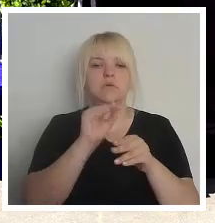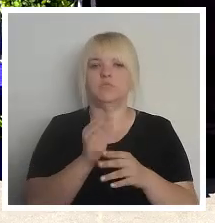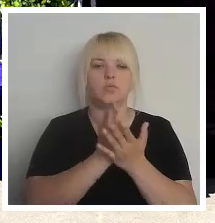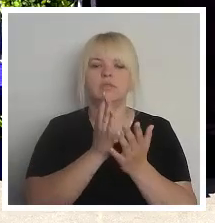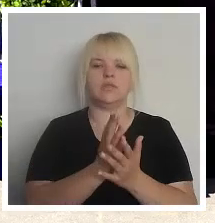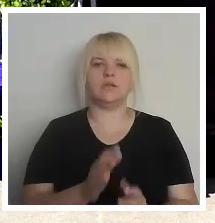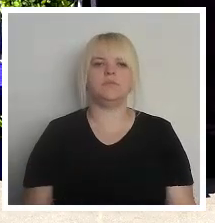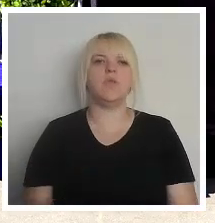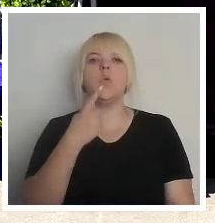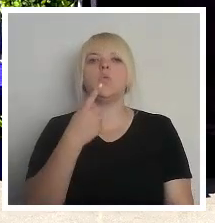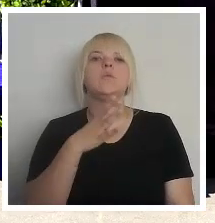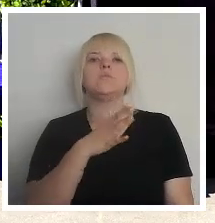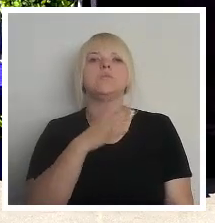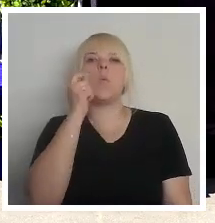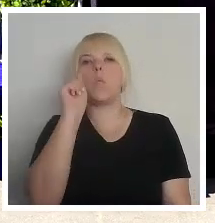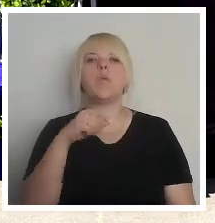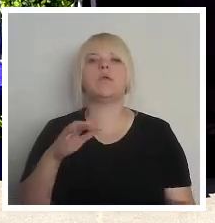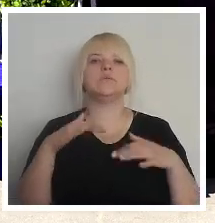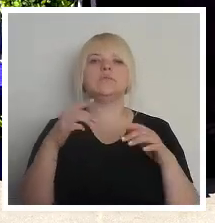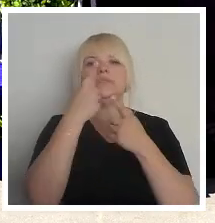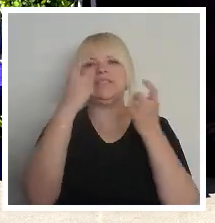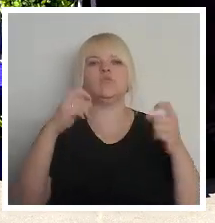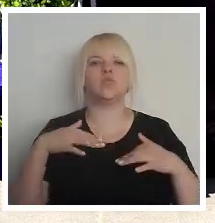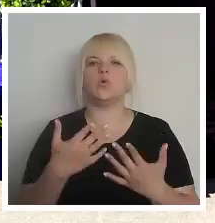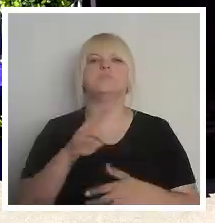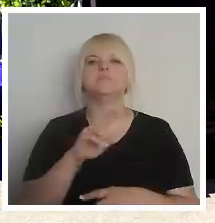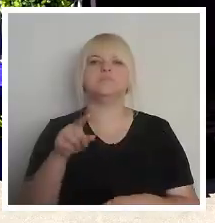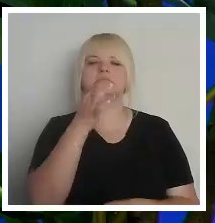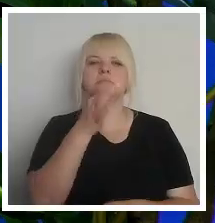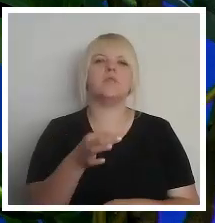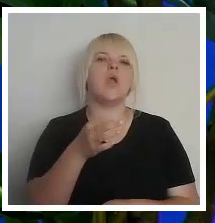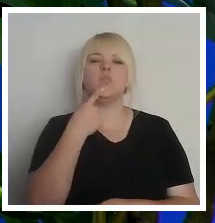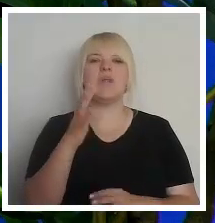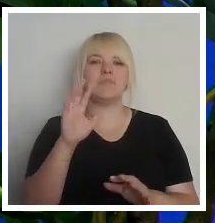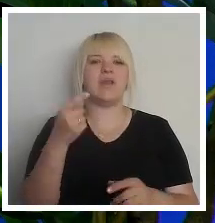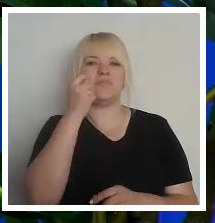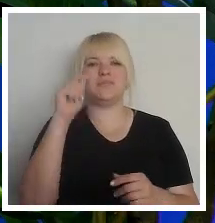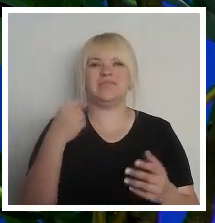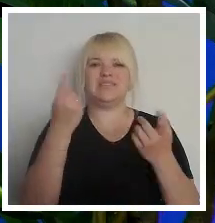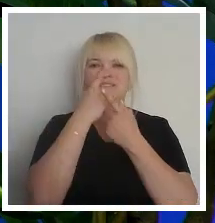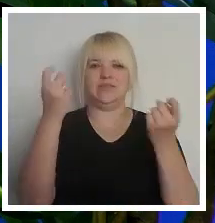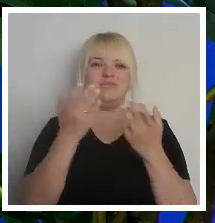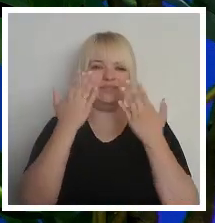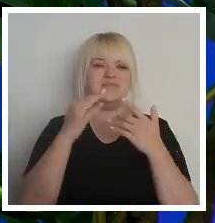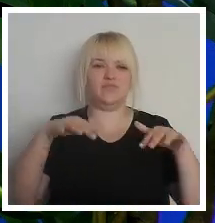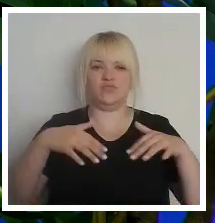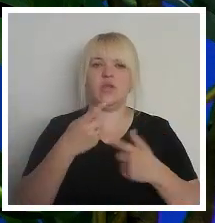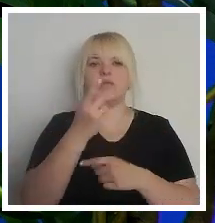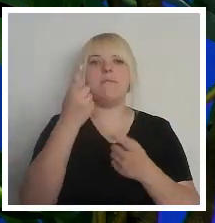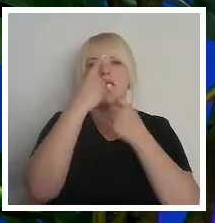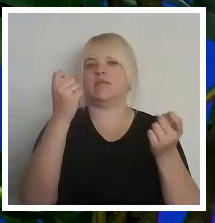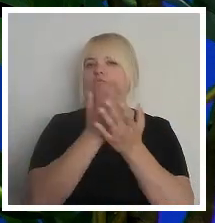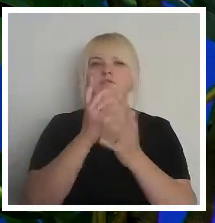Par nogurumu no Ukrainas ziņām vēl. Jā, šeit runājot par nogurumu medijiem, protams, ir milzīga nozīme.